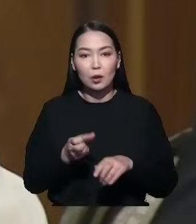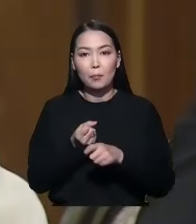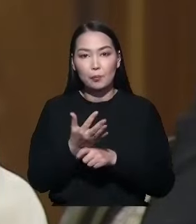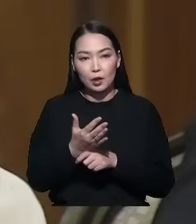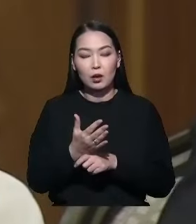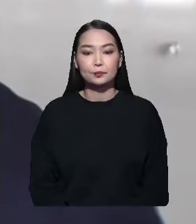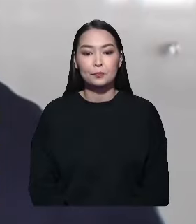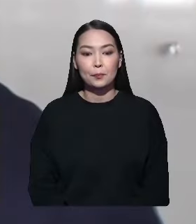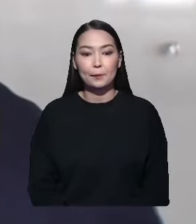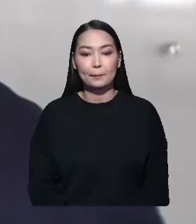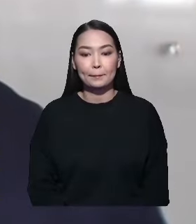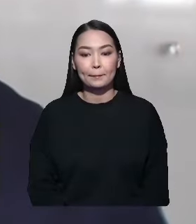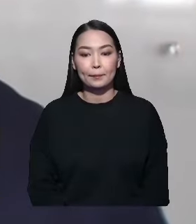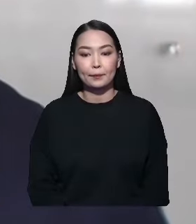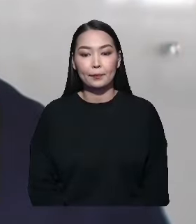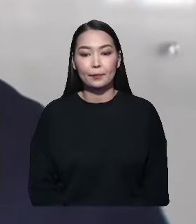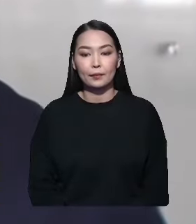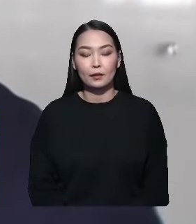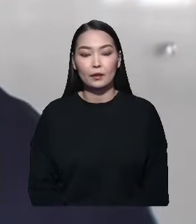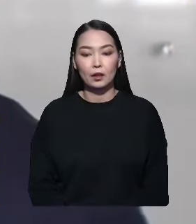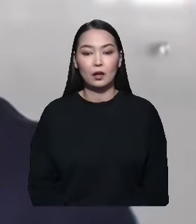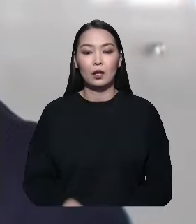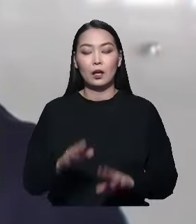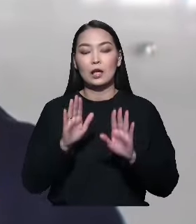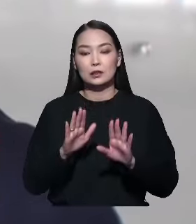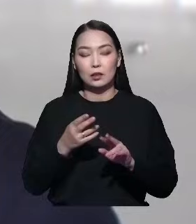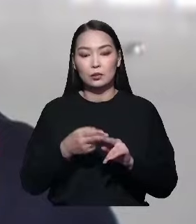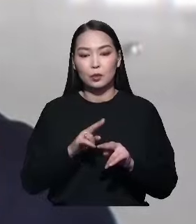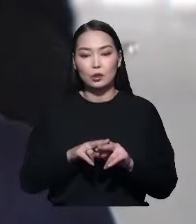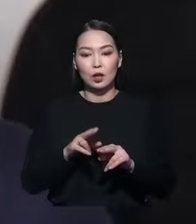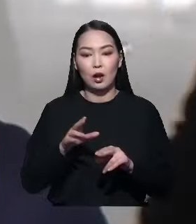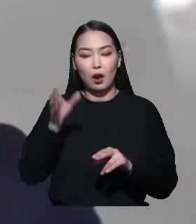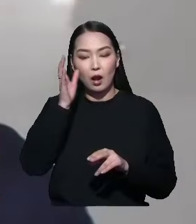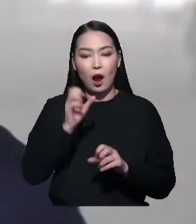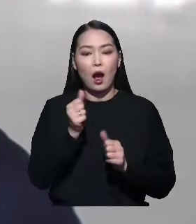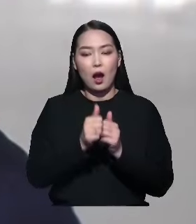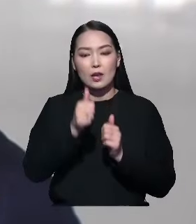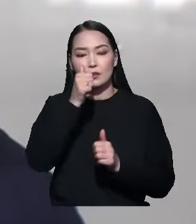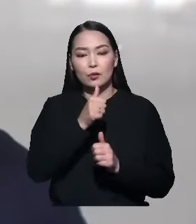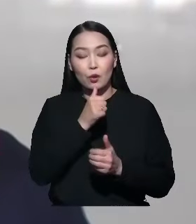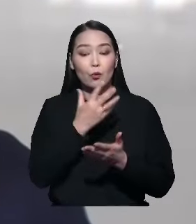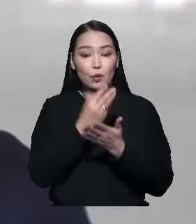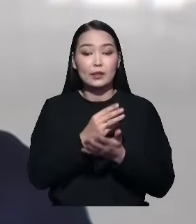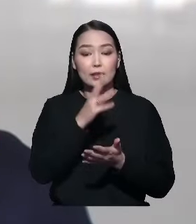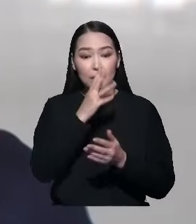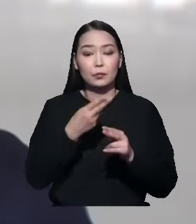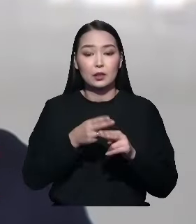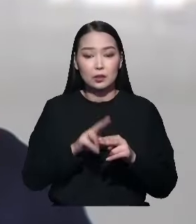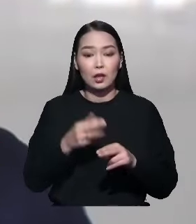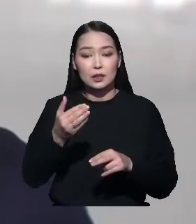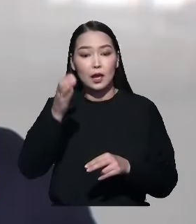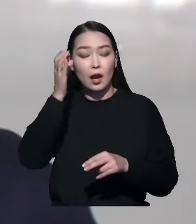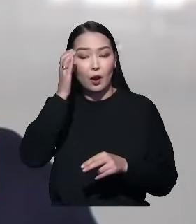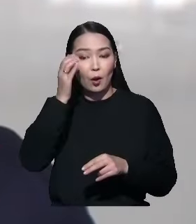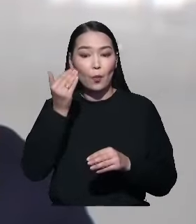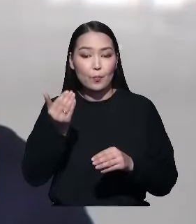қолға алынды. Тек қана ғылыми дәрежеге үстеме ақы алатын ғалымдарымыз әр ай сайын өзінің жалақысына. Енді тек қана ғылыми дәрежеге ғана